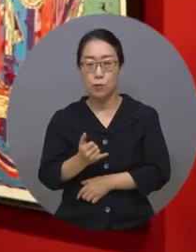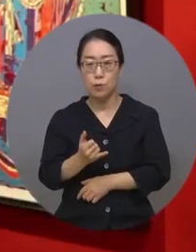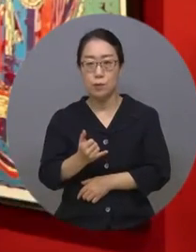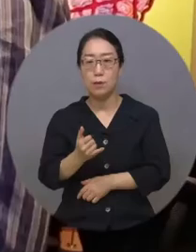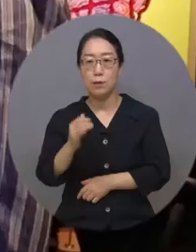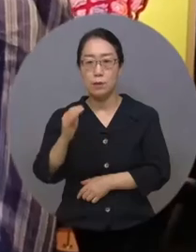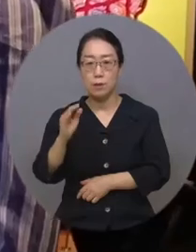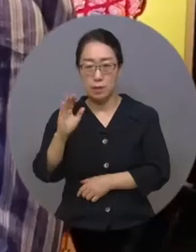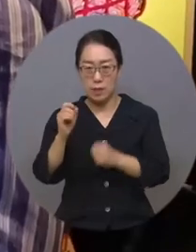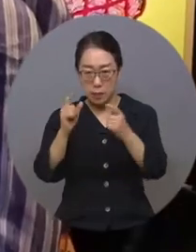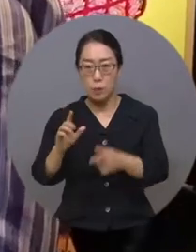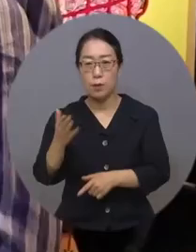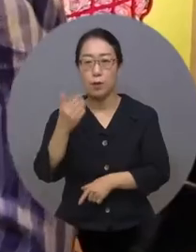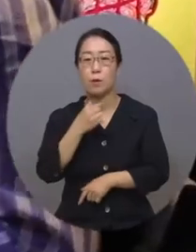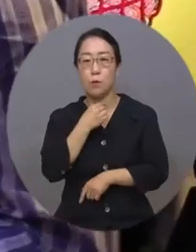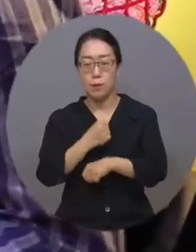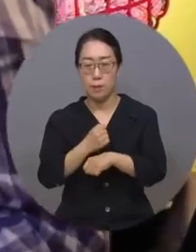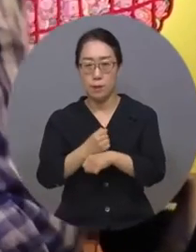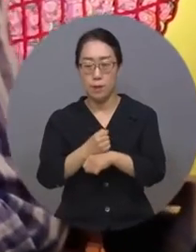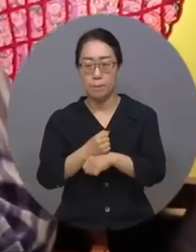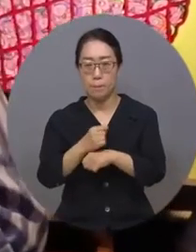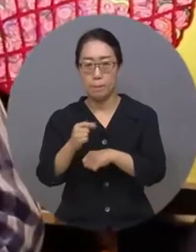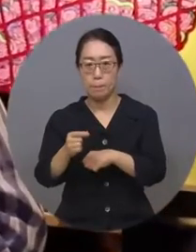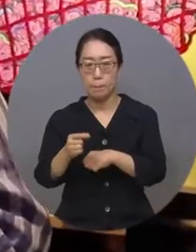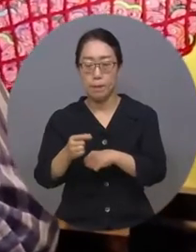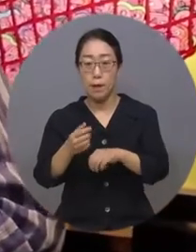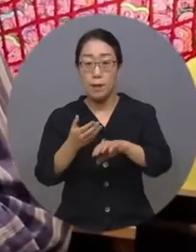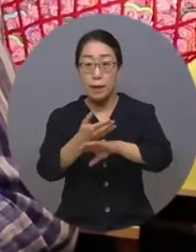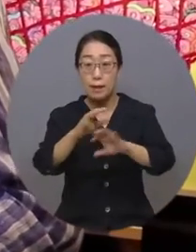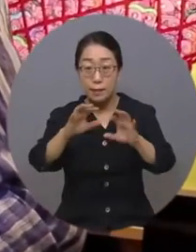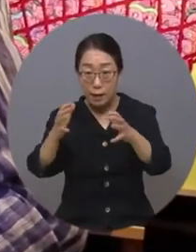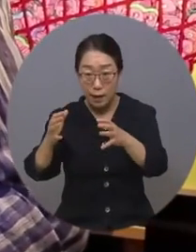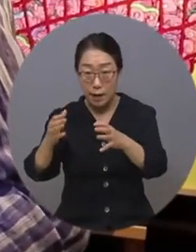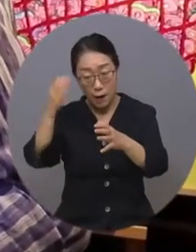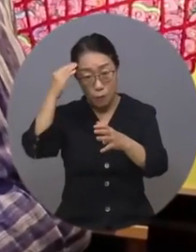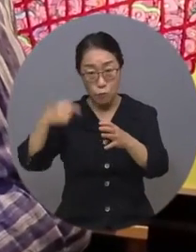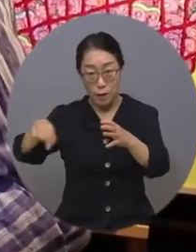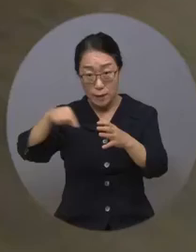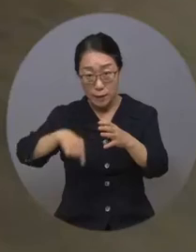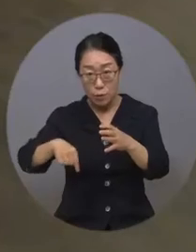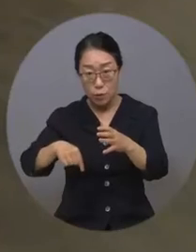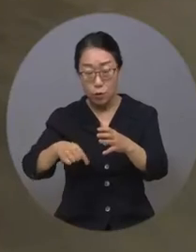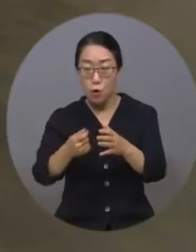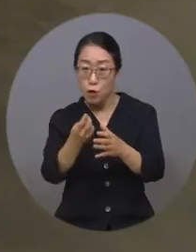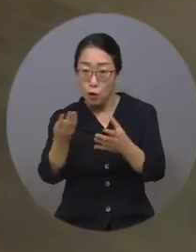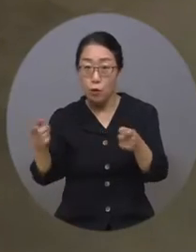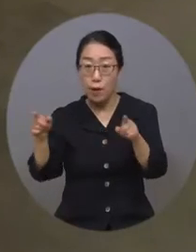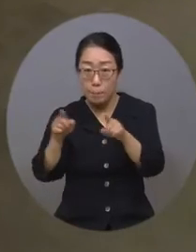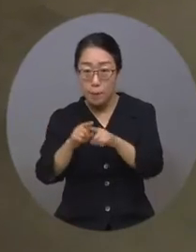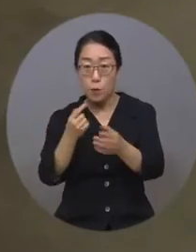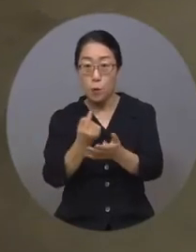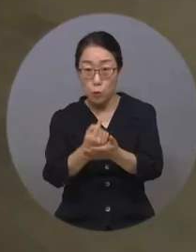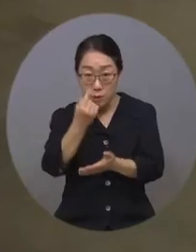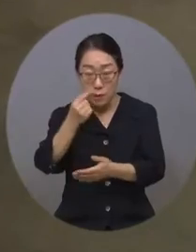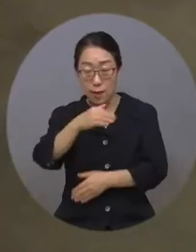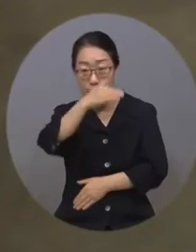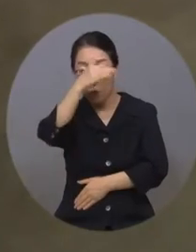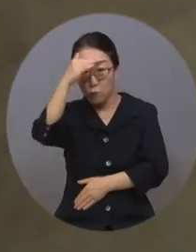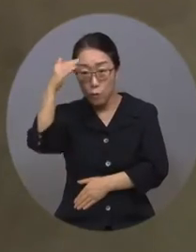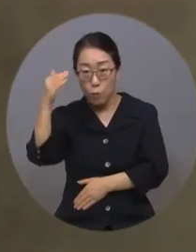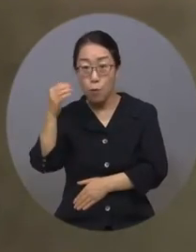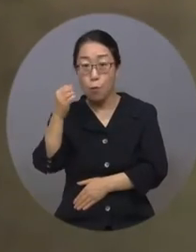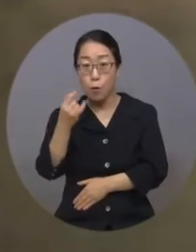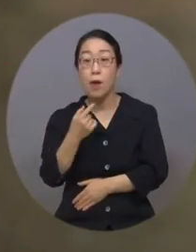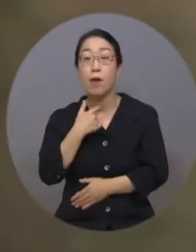좋겠습니다. 국내 및 동남아시아 등에서 개인전과 단체전 등 활발한 작품 활동을 하고 있는